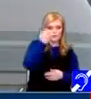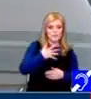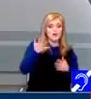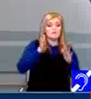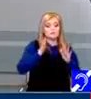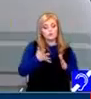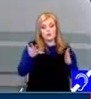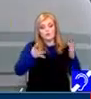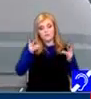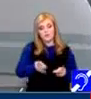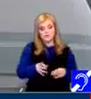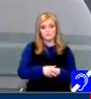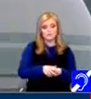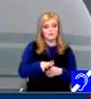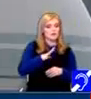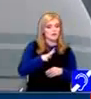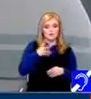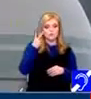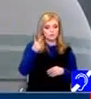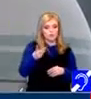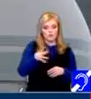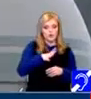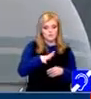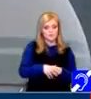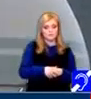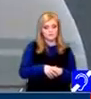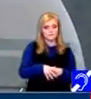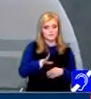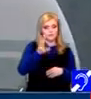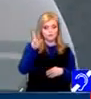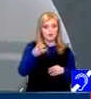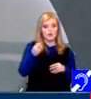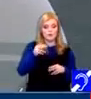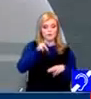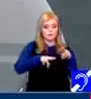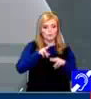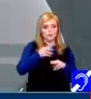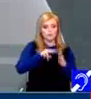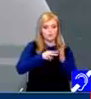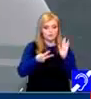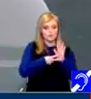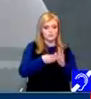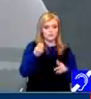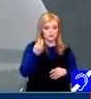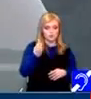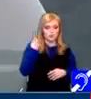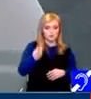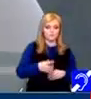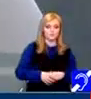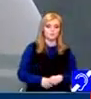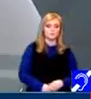în același timp, la amândouă intervenții ar fi imposibilă. Un al șaptele reactor va fi pornit în mai dacă nu va exista o interdicție din